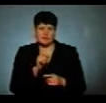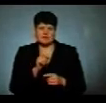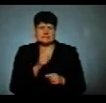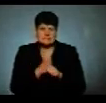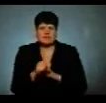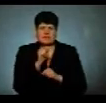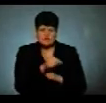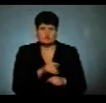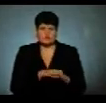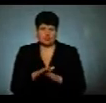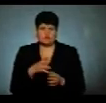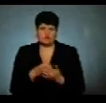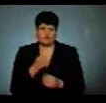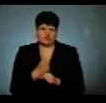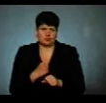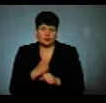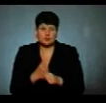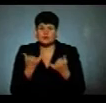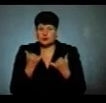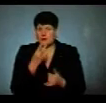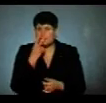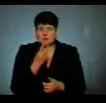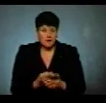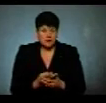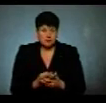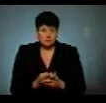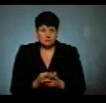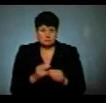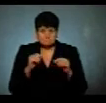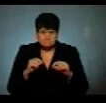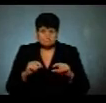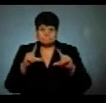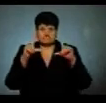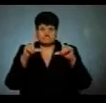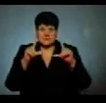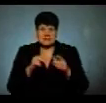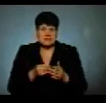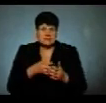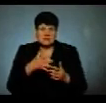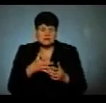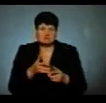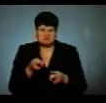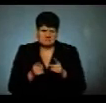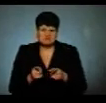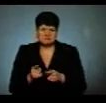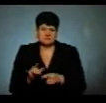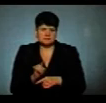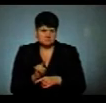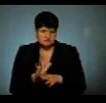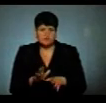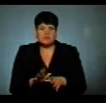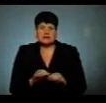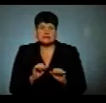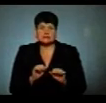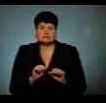заставляти їх, щоб вони виконували свою функцію. Тому що сьогодні ми бачимо різке підняття цін, спекулятивне, явно спекулятивне, на засоби захисту,